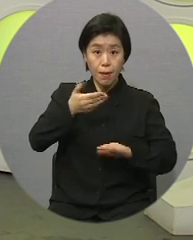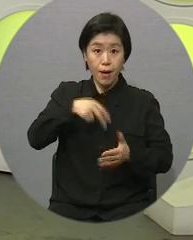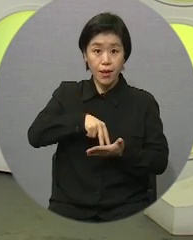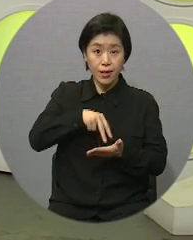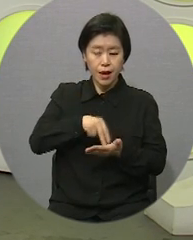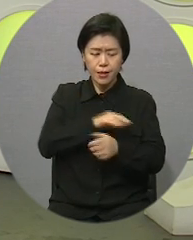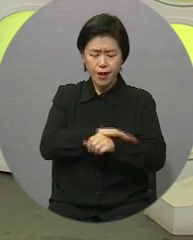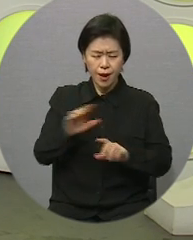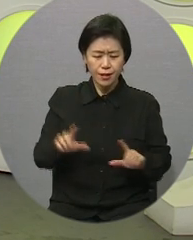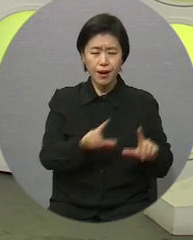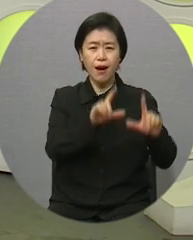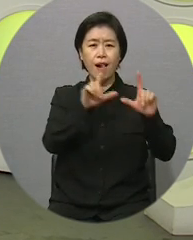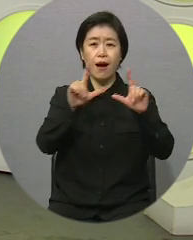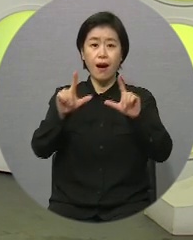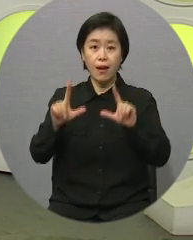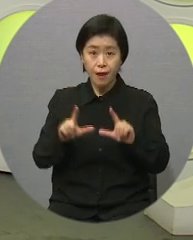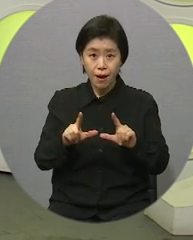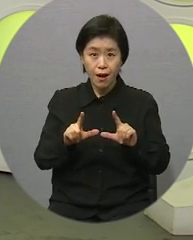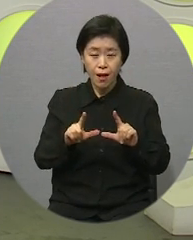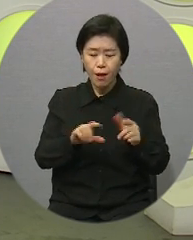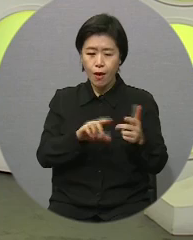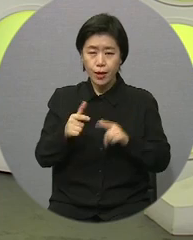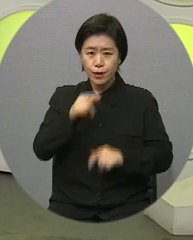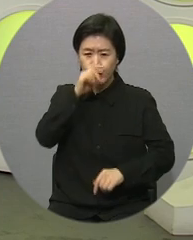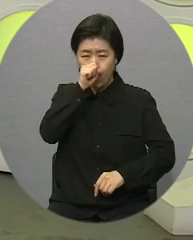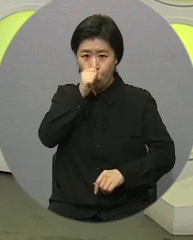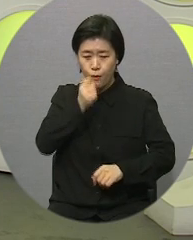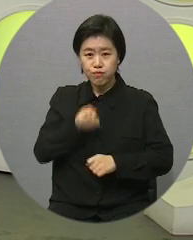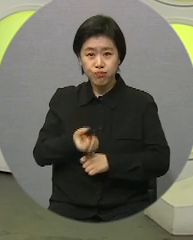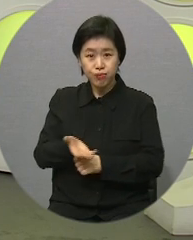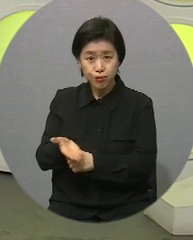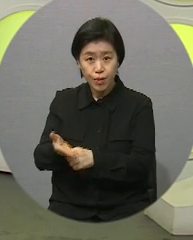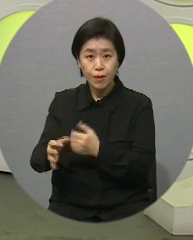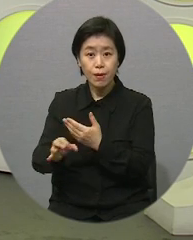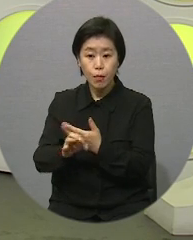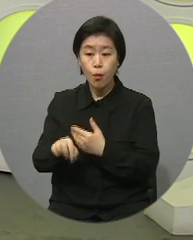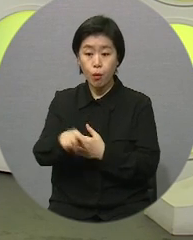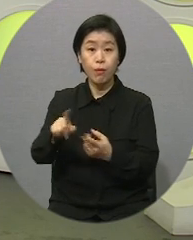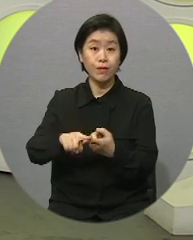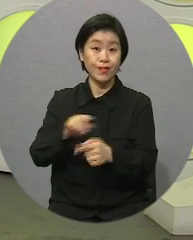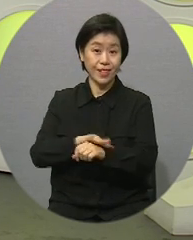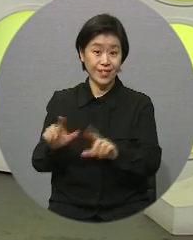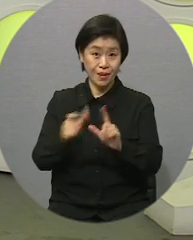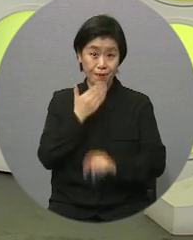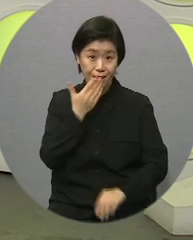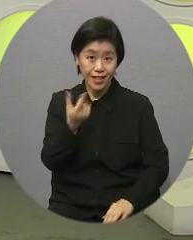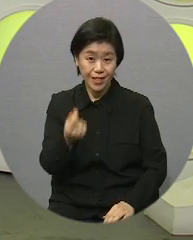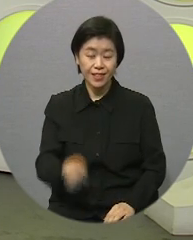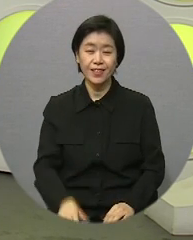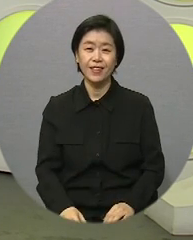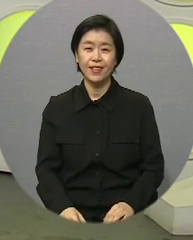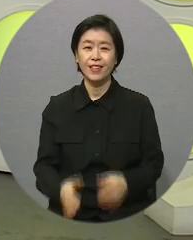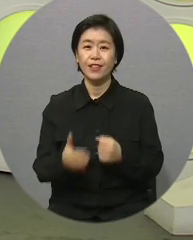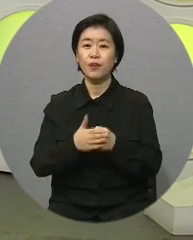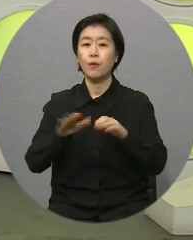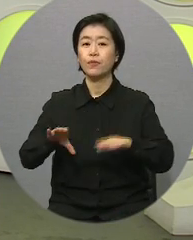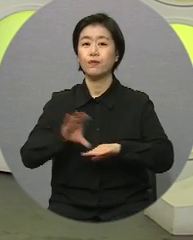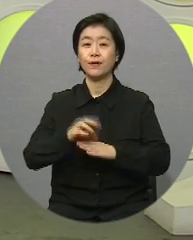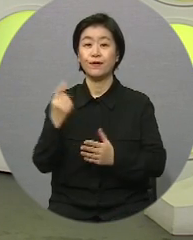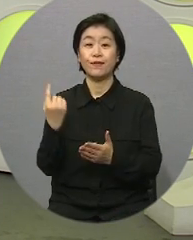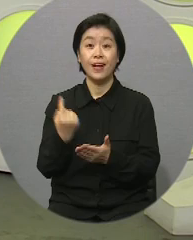그 후손이 또 그 후손을 또 사랑해 줄 거 아니겠습니까 하여튼 오늘 이프에